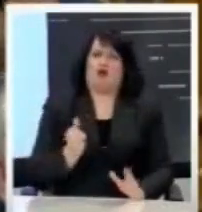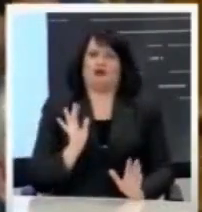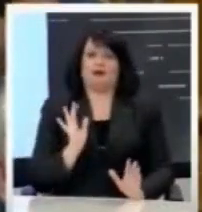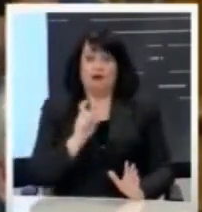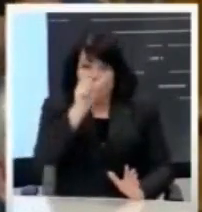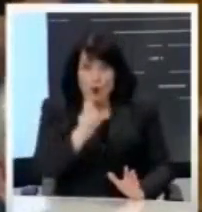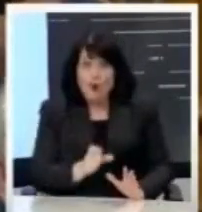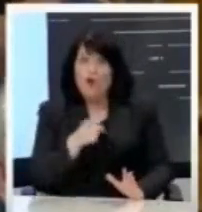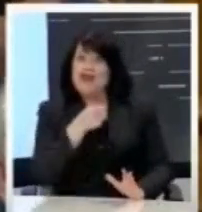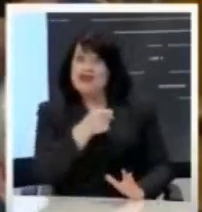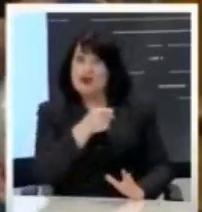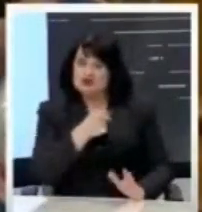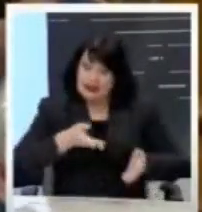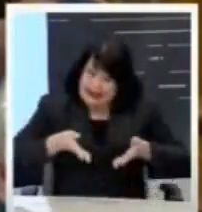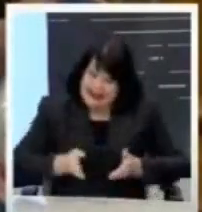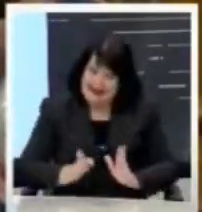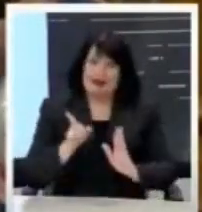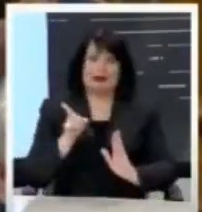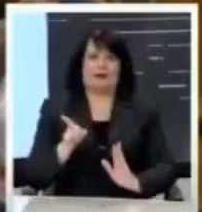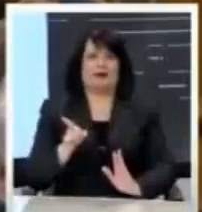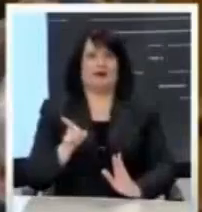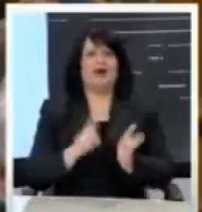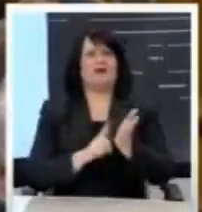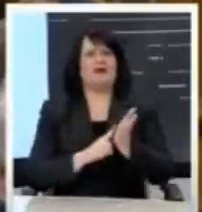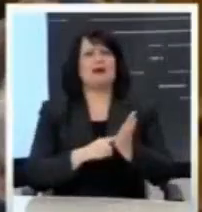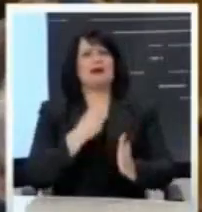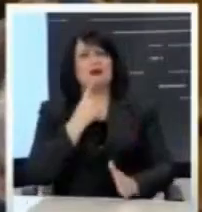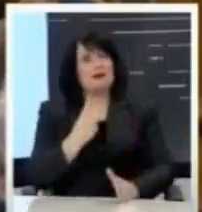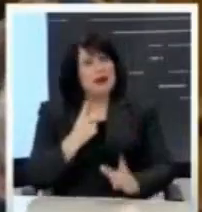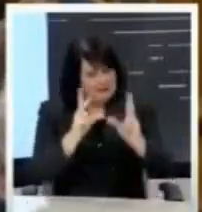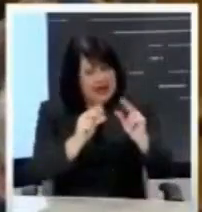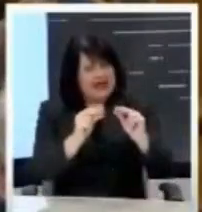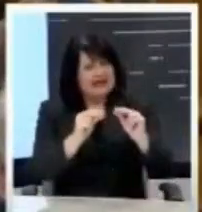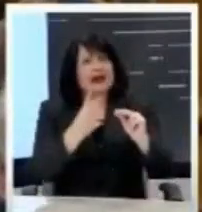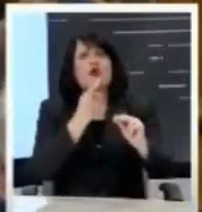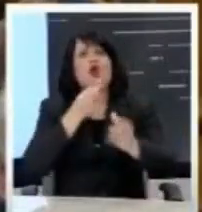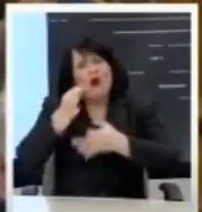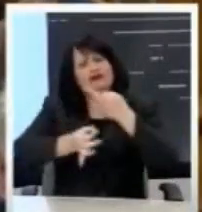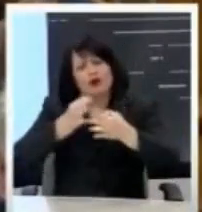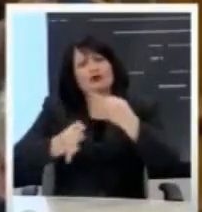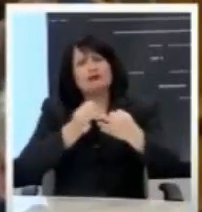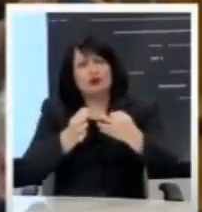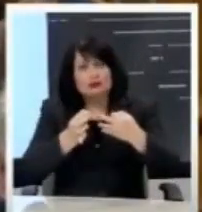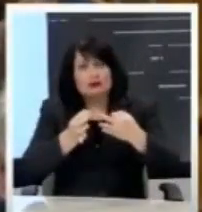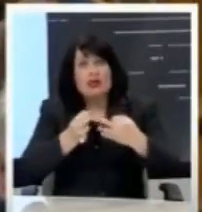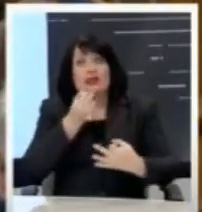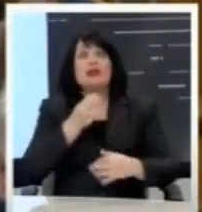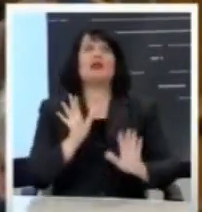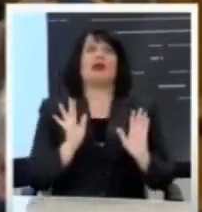παρότι κατάγεται από εκεί, αντί να σπεύσει και να πει «Ναι, εγώ μίλησα με αυτούς» και να εξηγήσει γιατί μίλησα με αυτούς, τι κάνει?